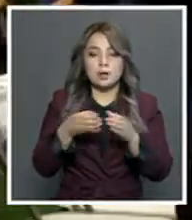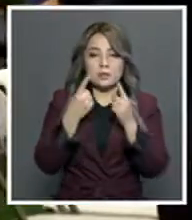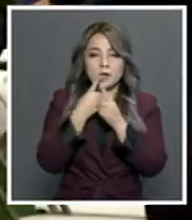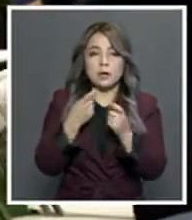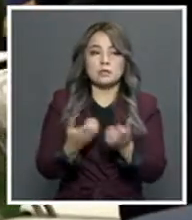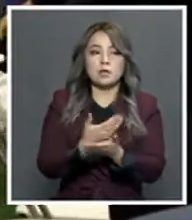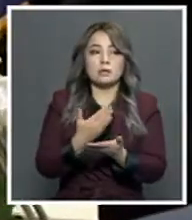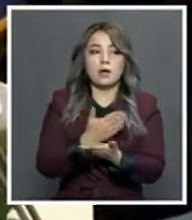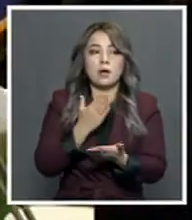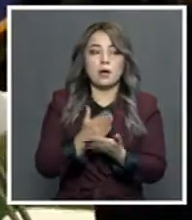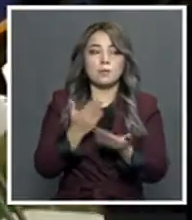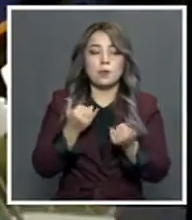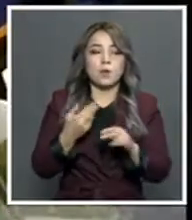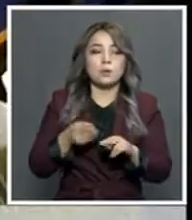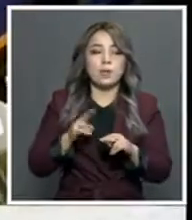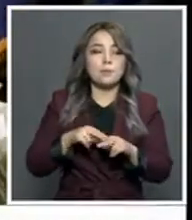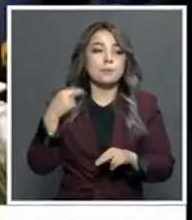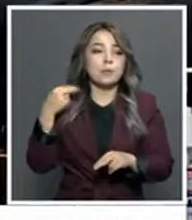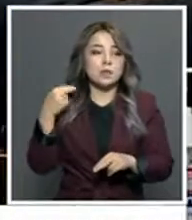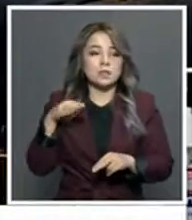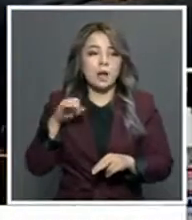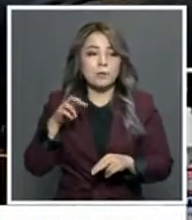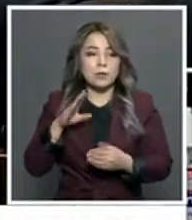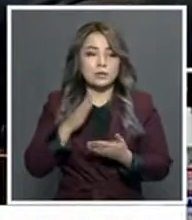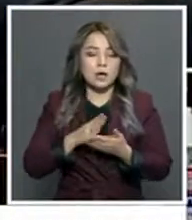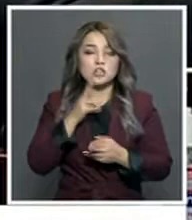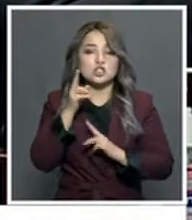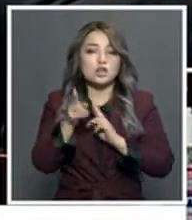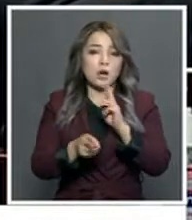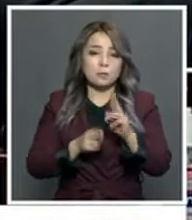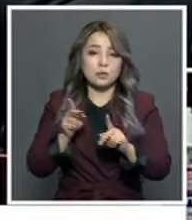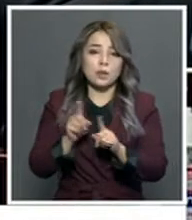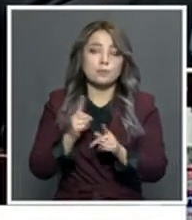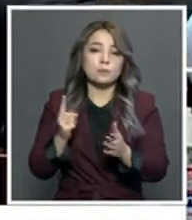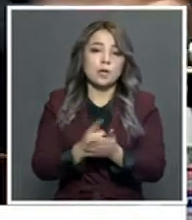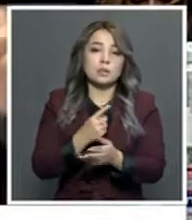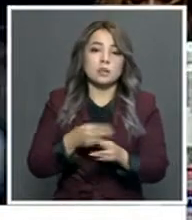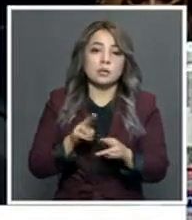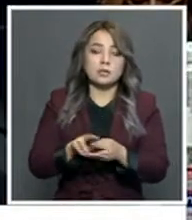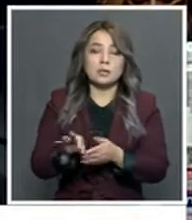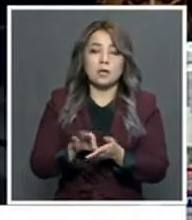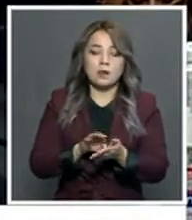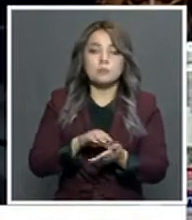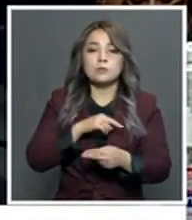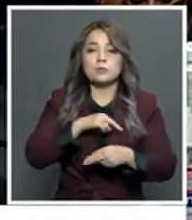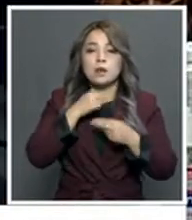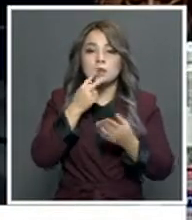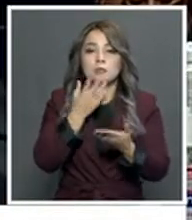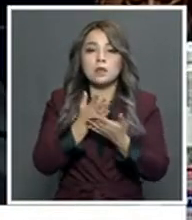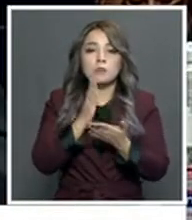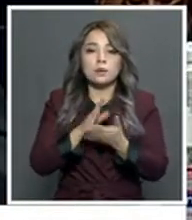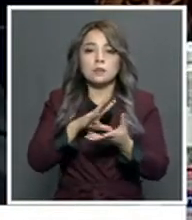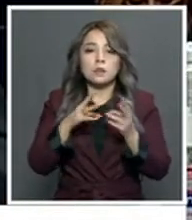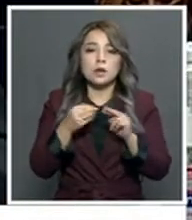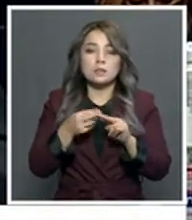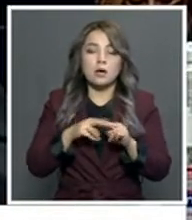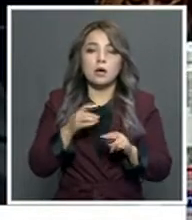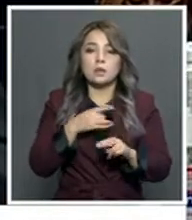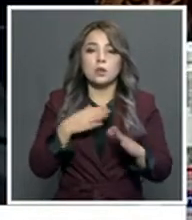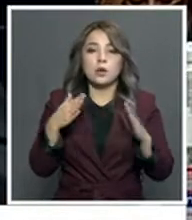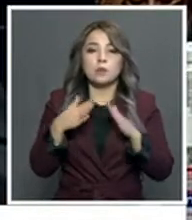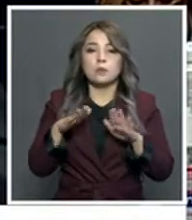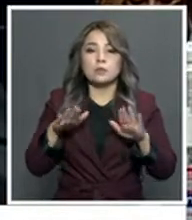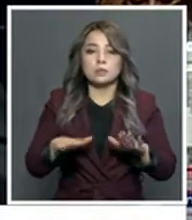агенттігі хабарлады. Осылайша президент Трамптың шағымдарына алғаш рет ресми түрде назар аударылды. Дегенмен нағы